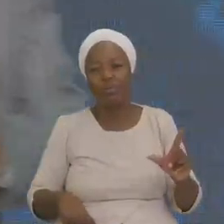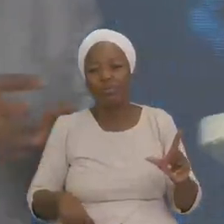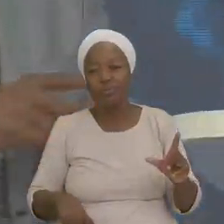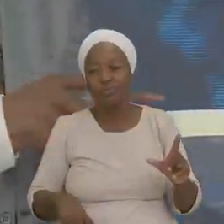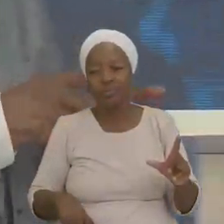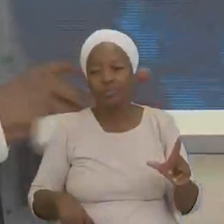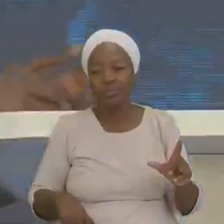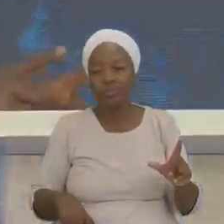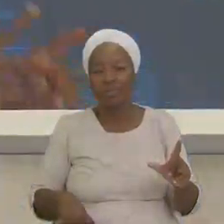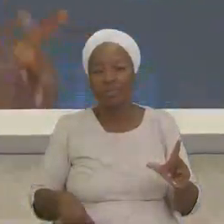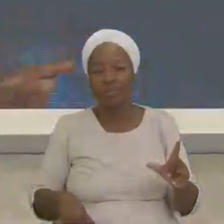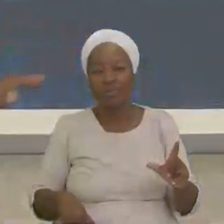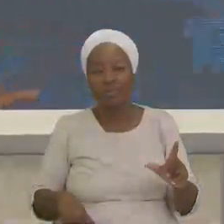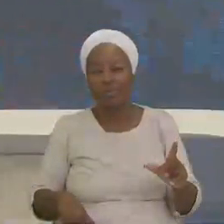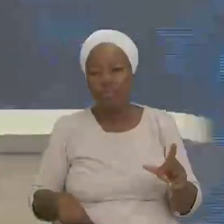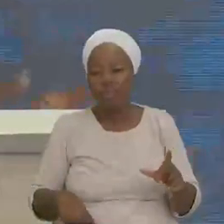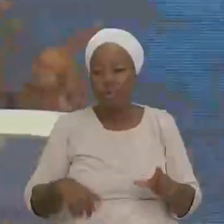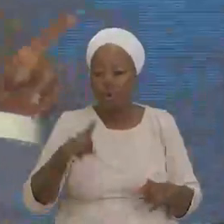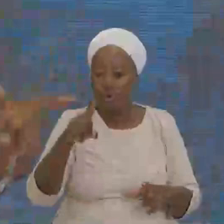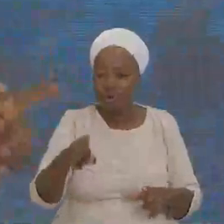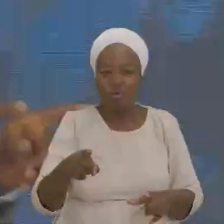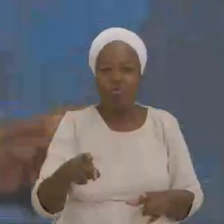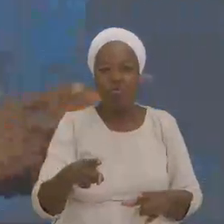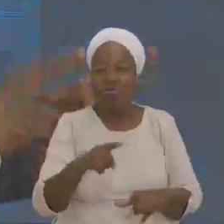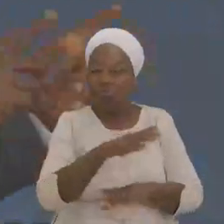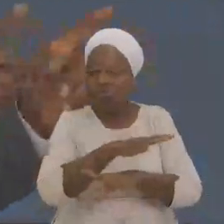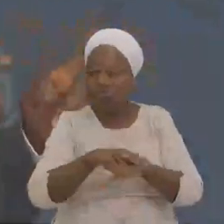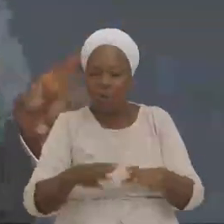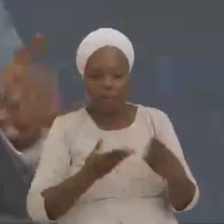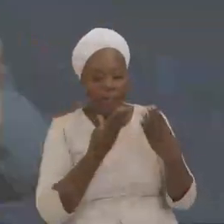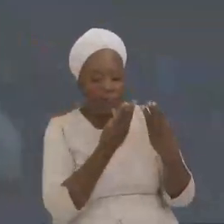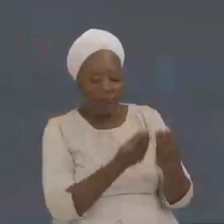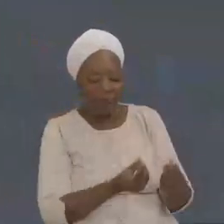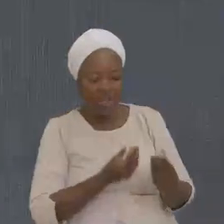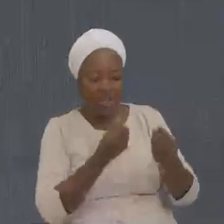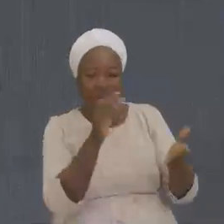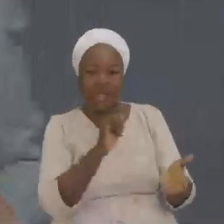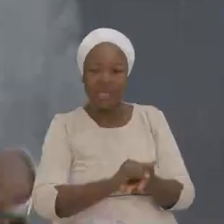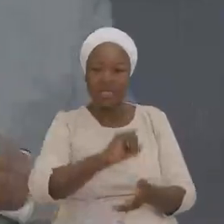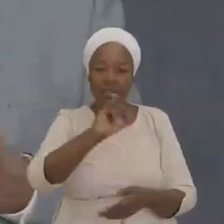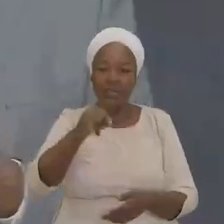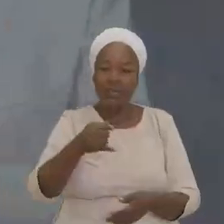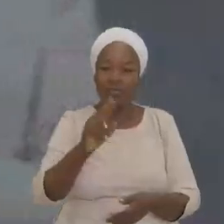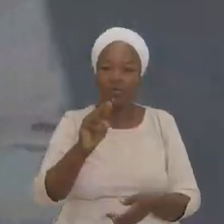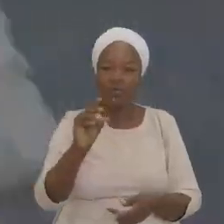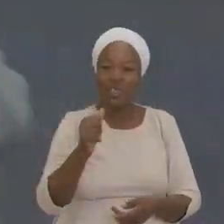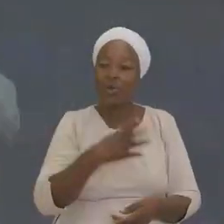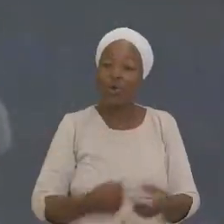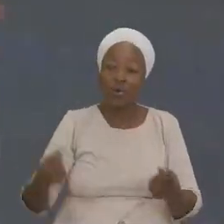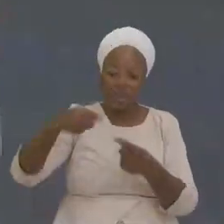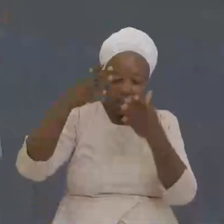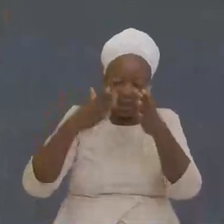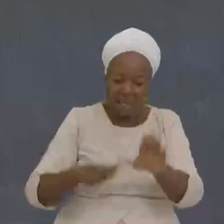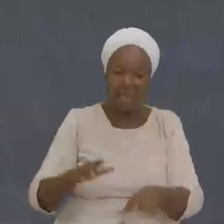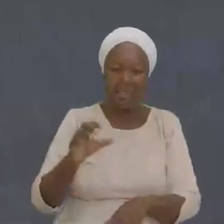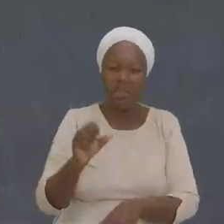pour que la douceur, la bonté du Seigneur s'exprime. Tu dois affamer le Judas qui est